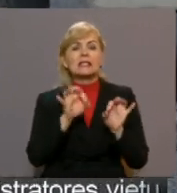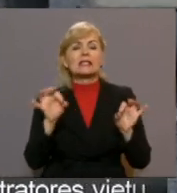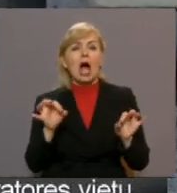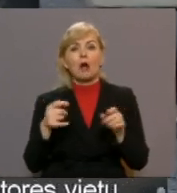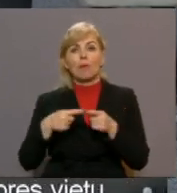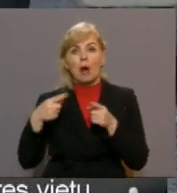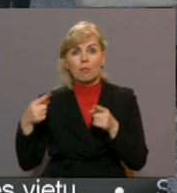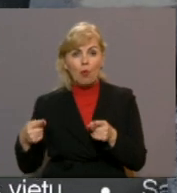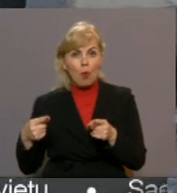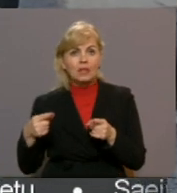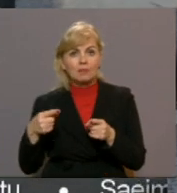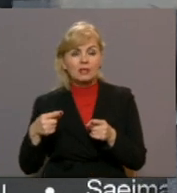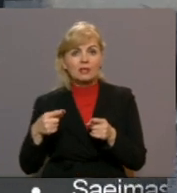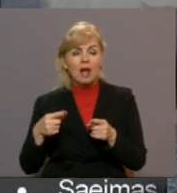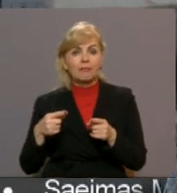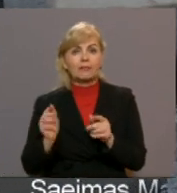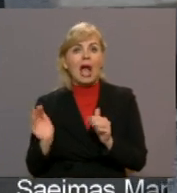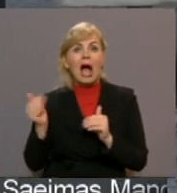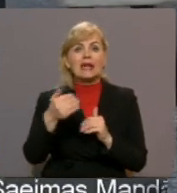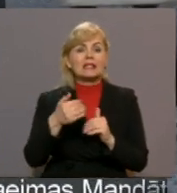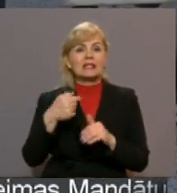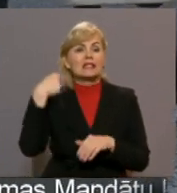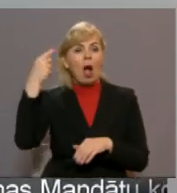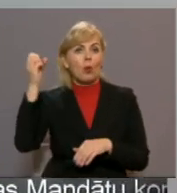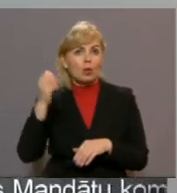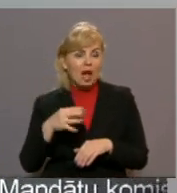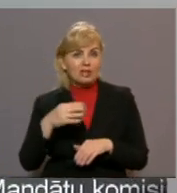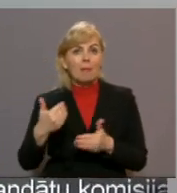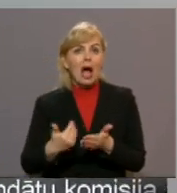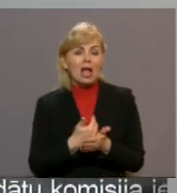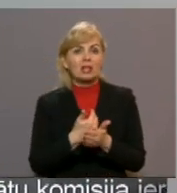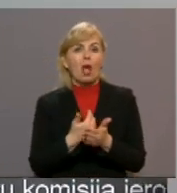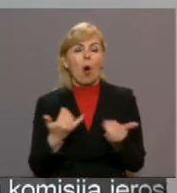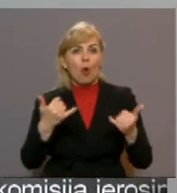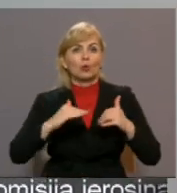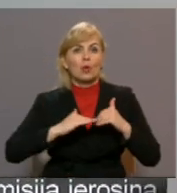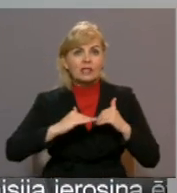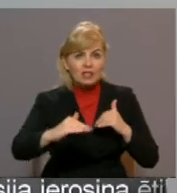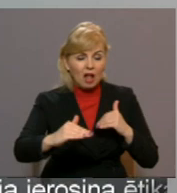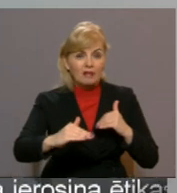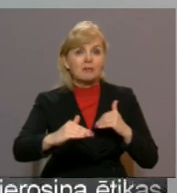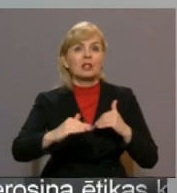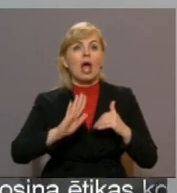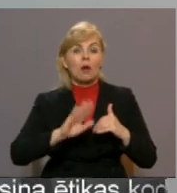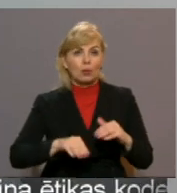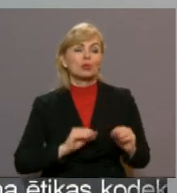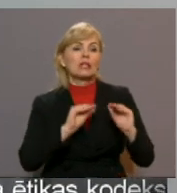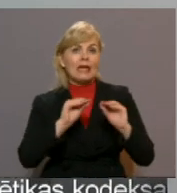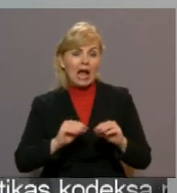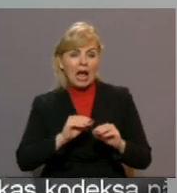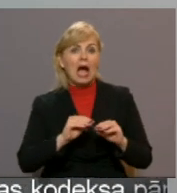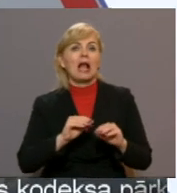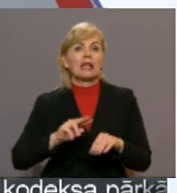un posmā aiz savkrastiem, jo tur tiks atjaunotas segums un pēc seguma atjaunošanas arī šīs ribjoslas